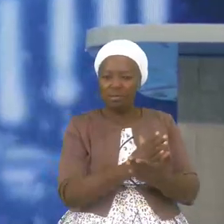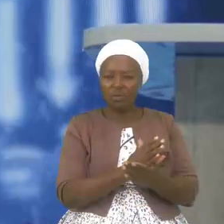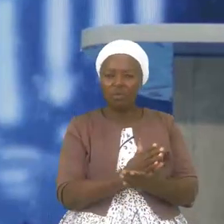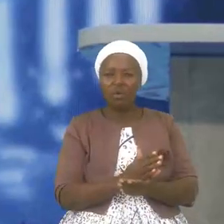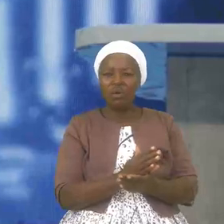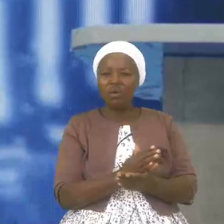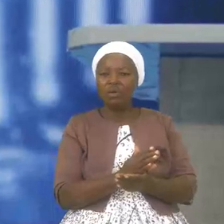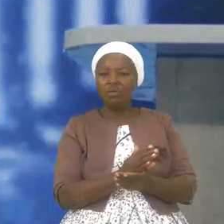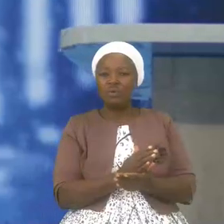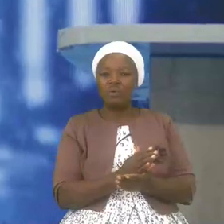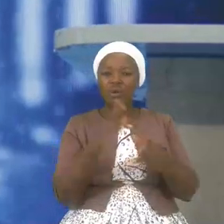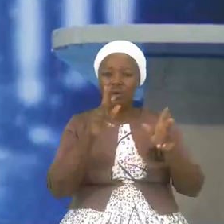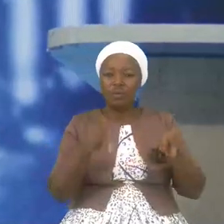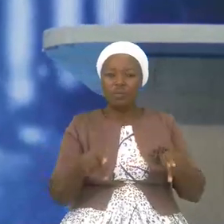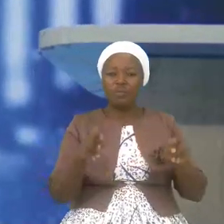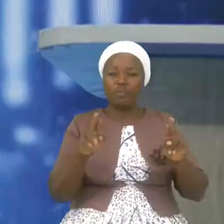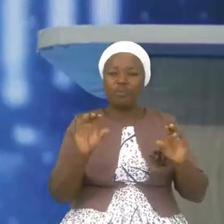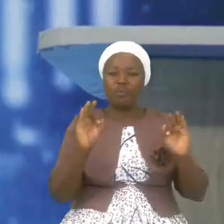Deuxième point,